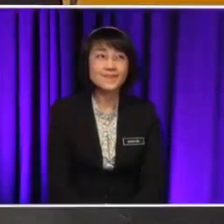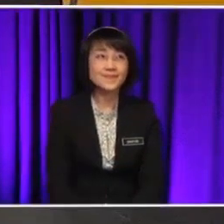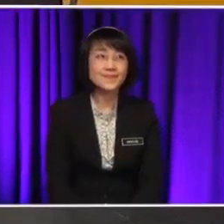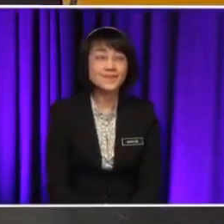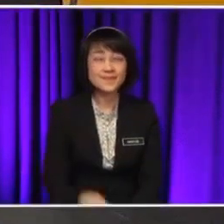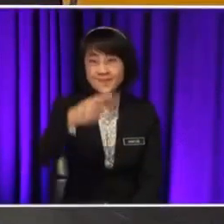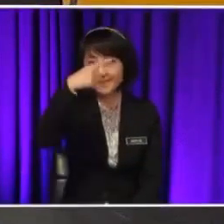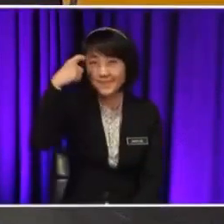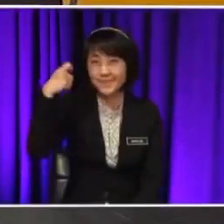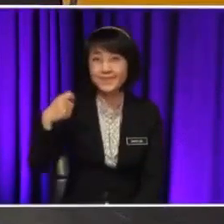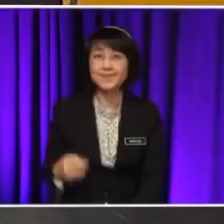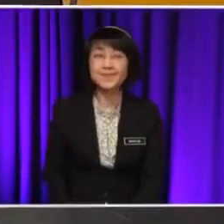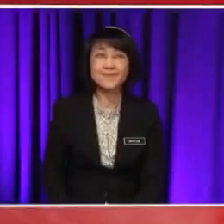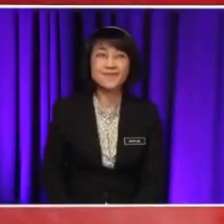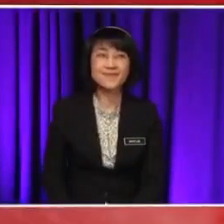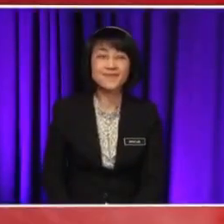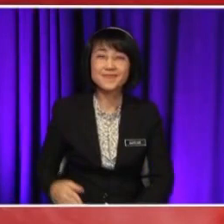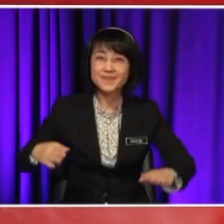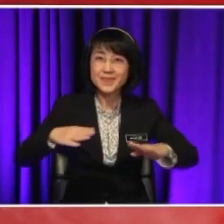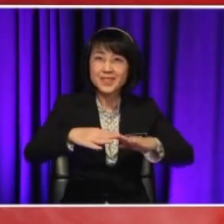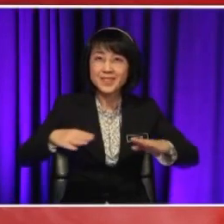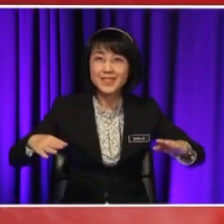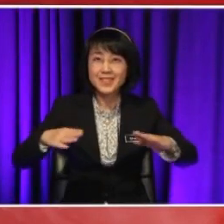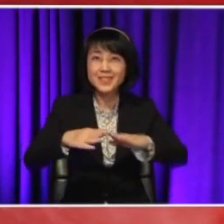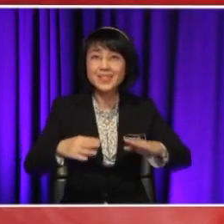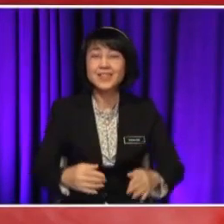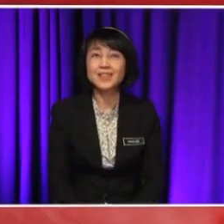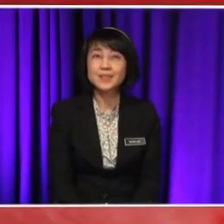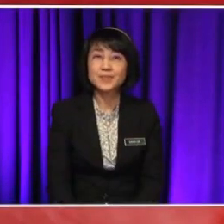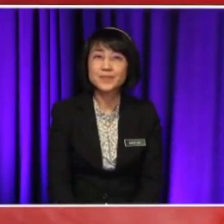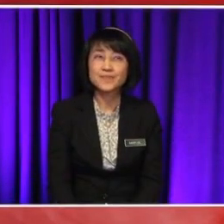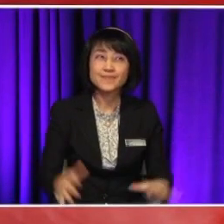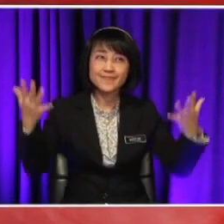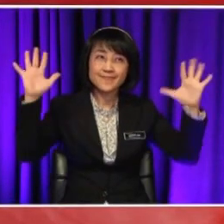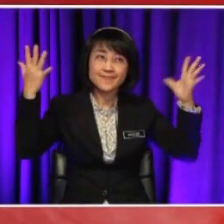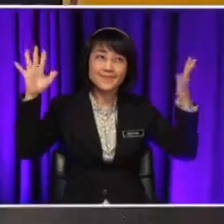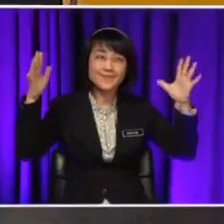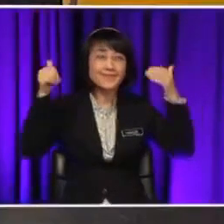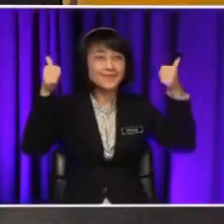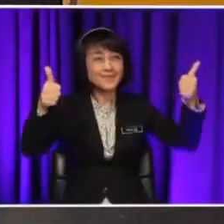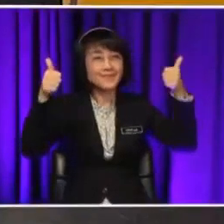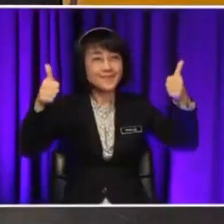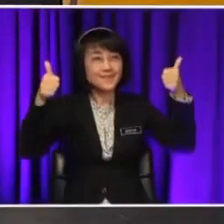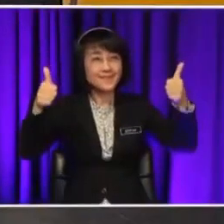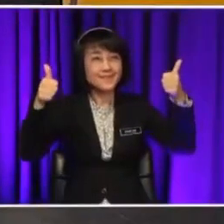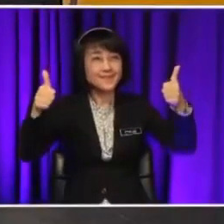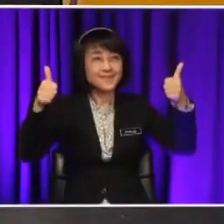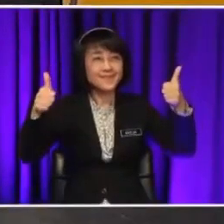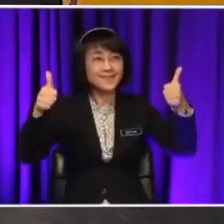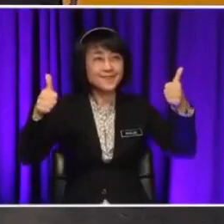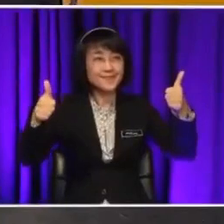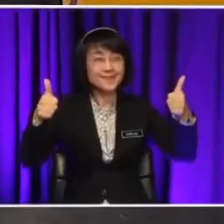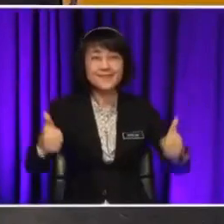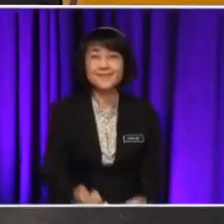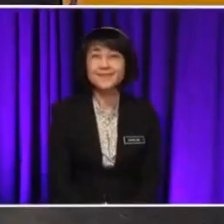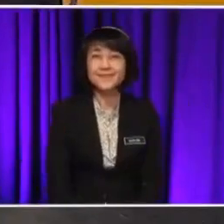dia bersegi-segi, cikgu. Betul. Okey, bagus, Fizi. Itu dia. Okey, bagi tepukan untuk Fizi. Tepuk kawan-kawan. Okay. Tepuk kawan-kawan di rumah. Okey,